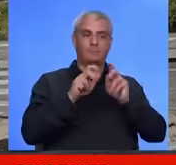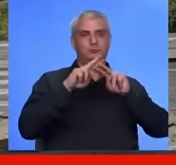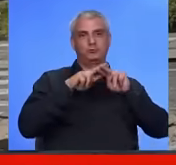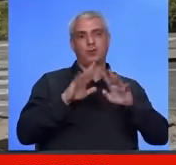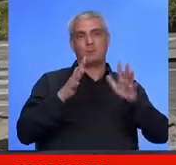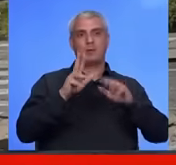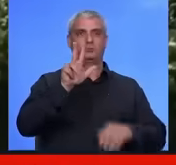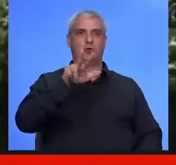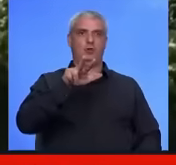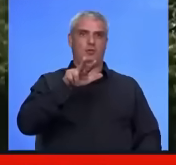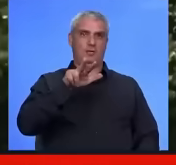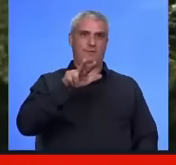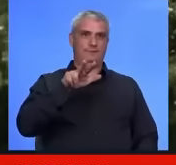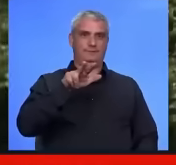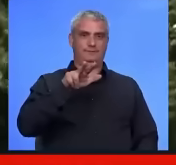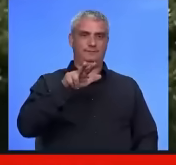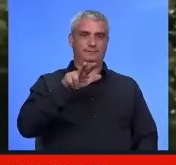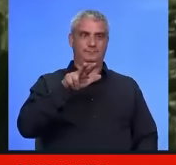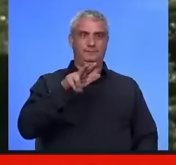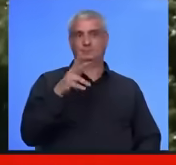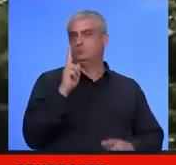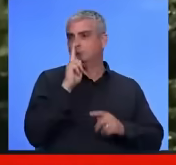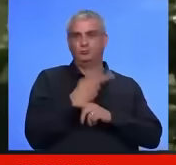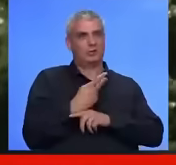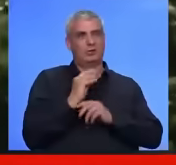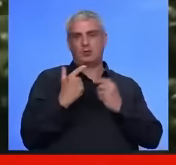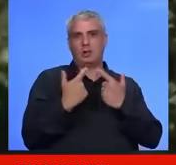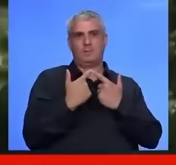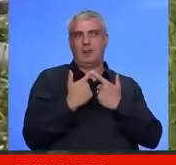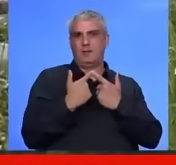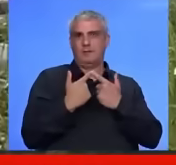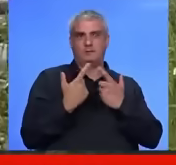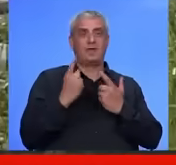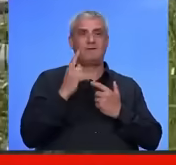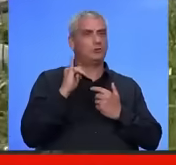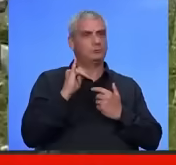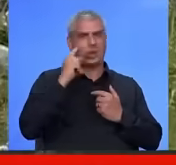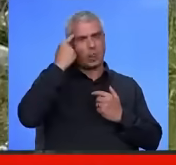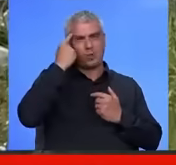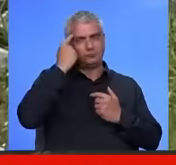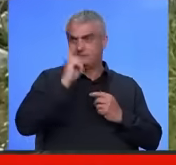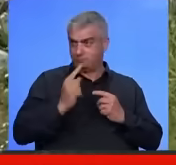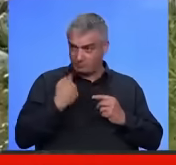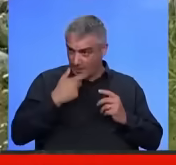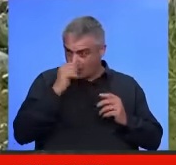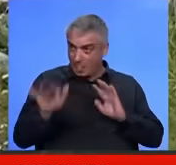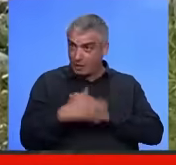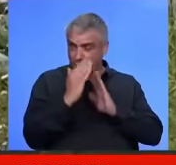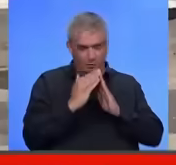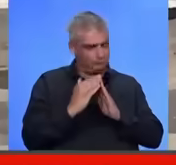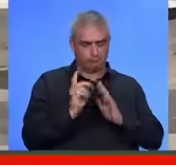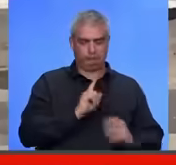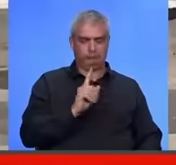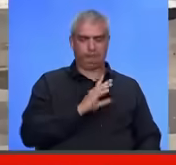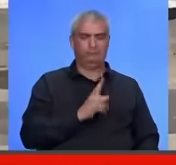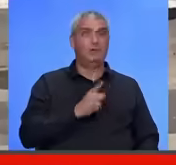כיום פחות מ-3,000. השגרה פה היא שגרת מלחמה, אבל יוסי לא חשב ולא חושב לעזוב את ביתו. כל